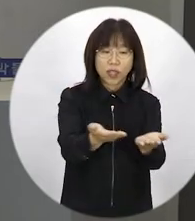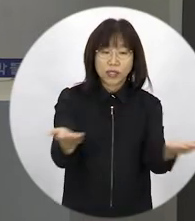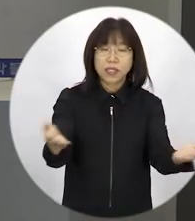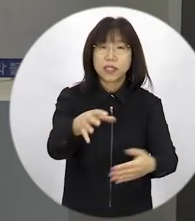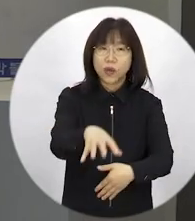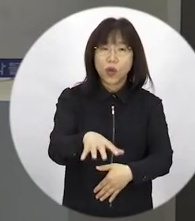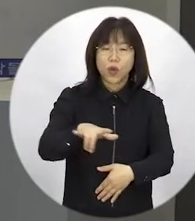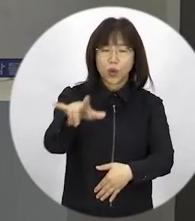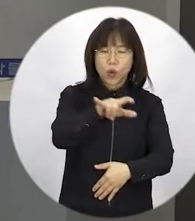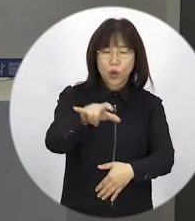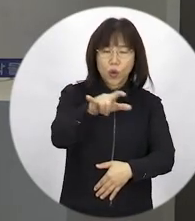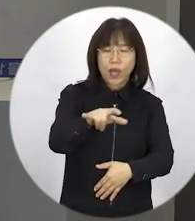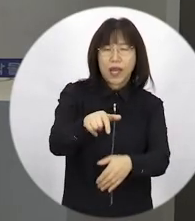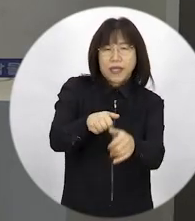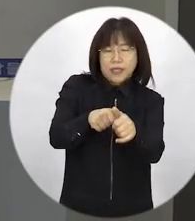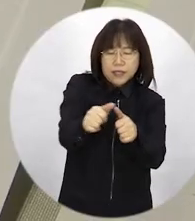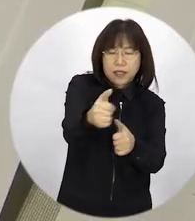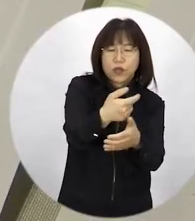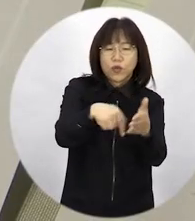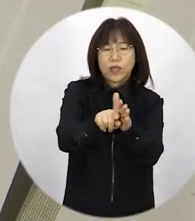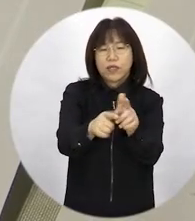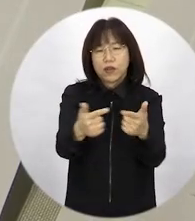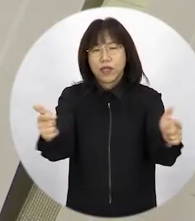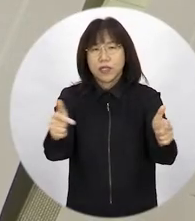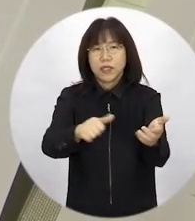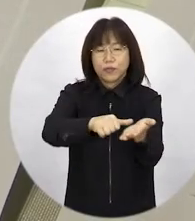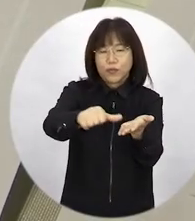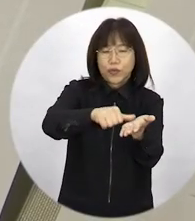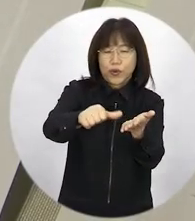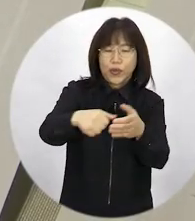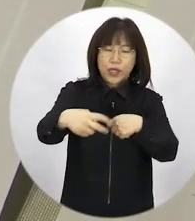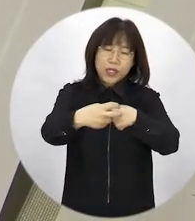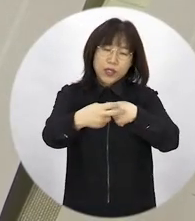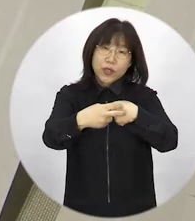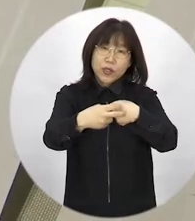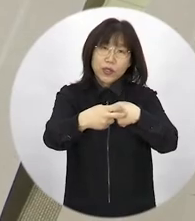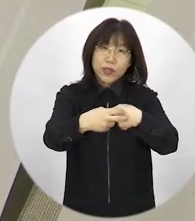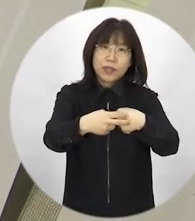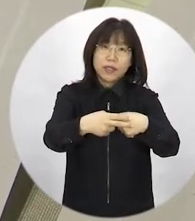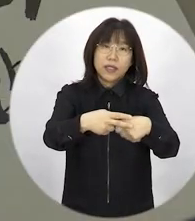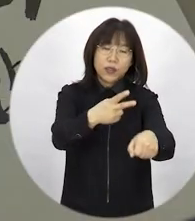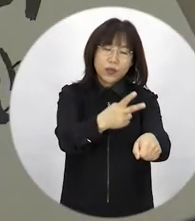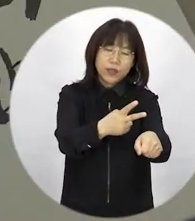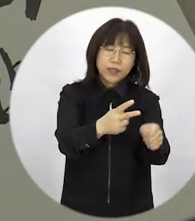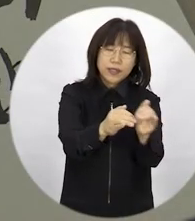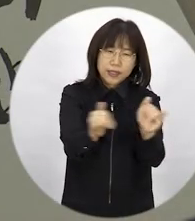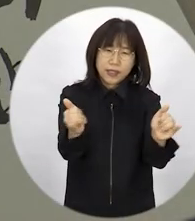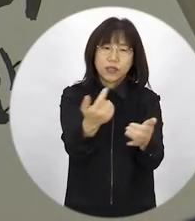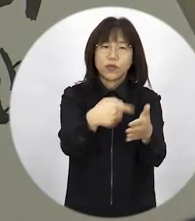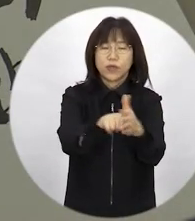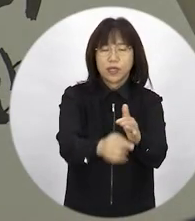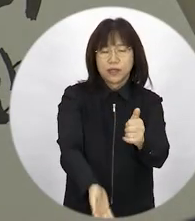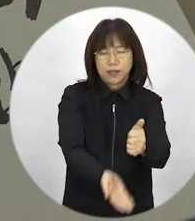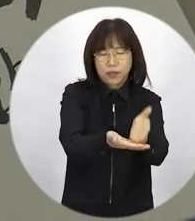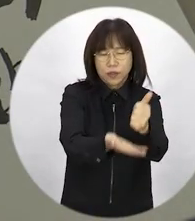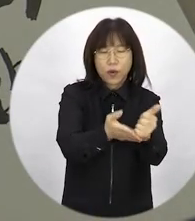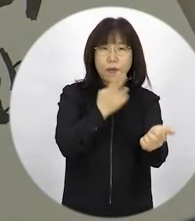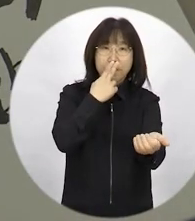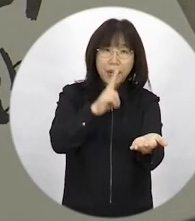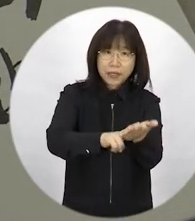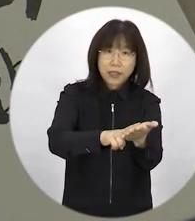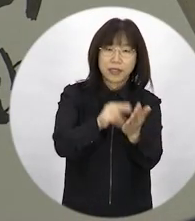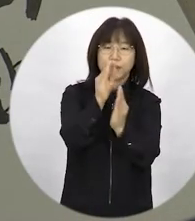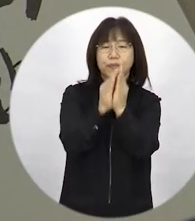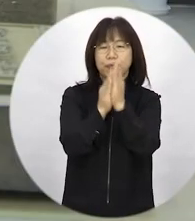전시장에는 현재의 코론 l9 극복을 위한 방역 도구와 의료진을 위한 응원 편지 및 격려 엽서 전시와 더불어